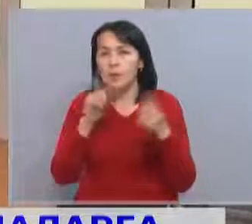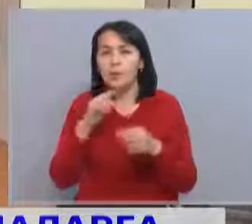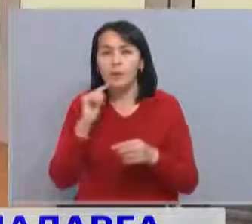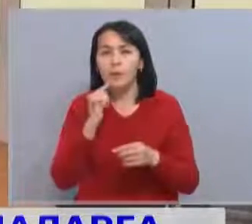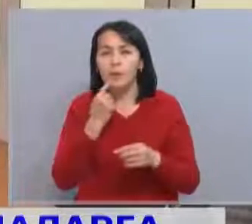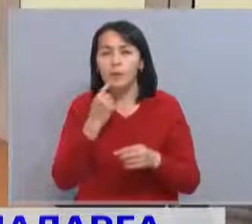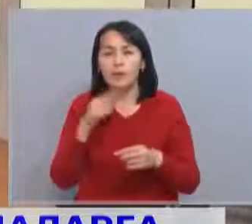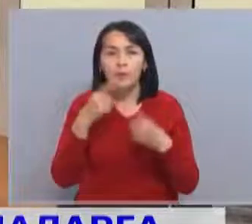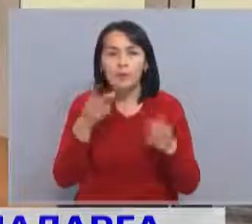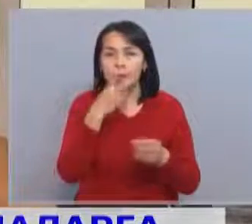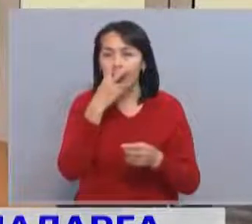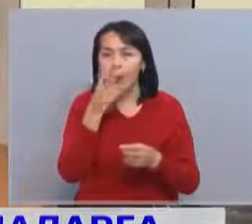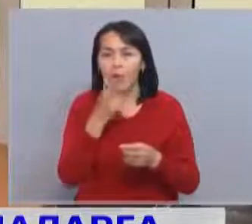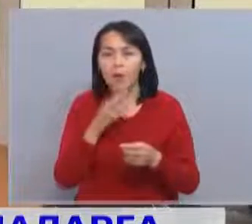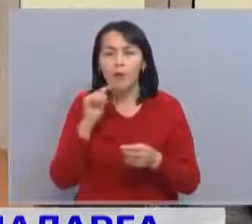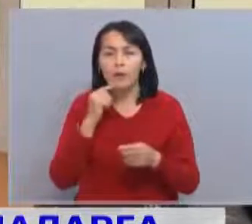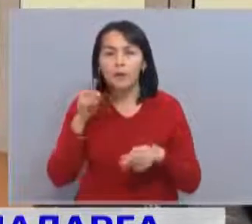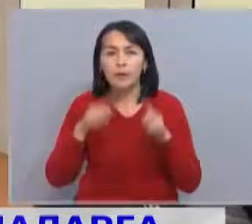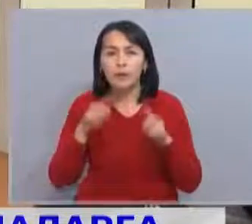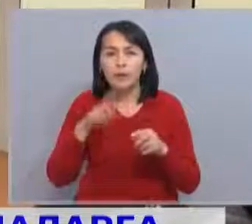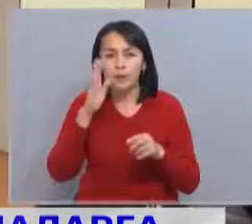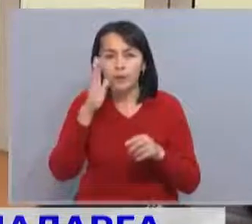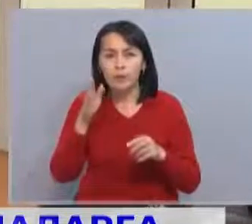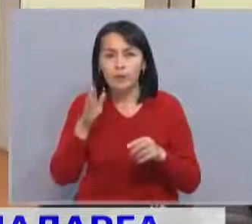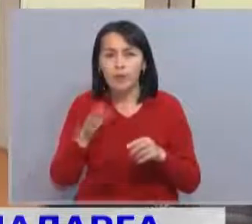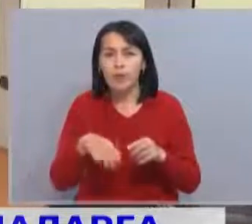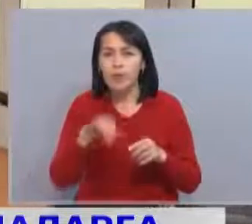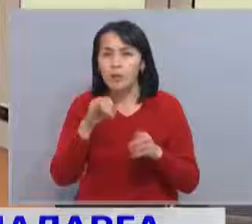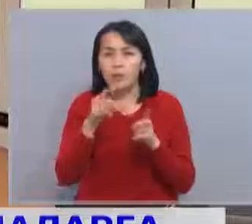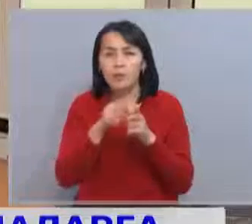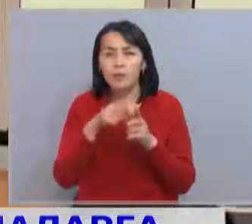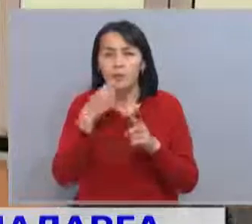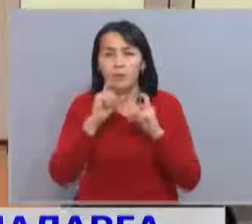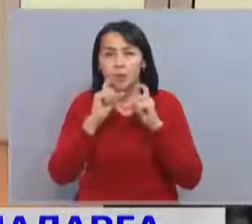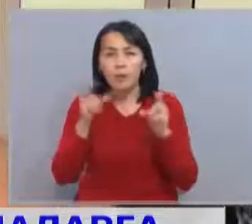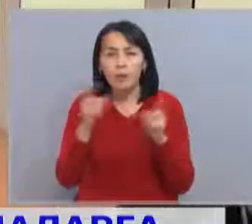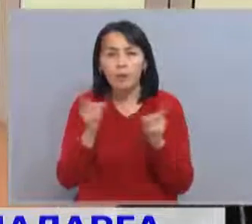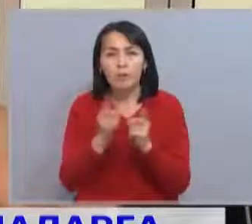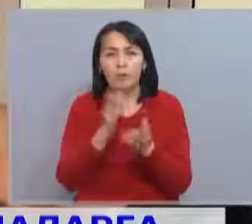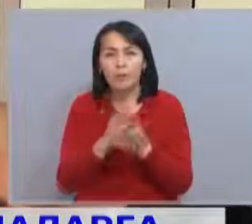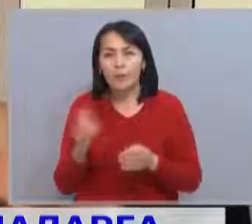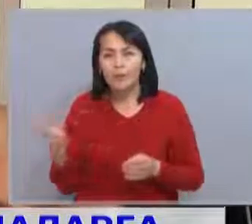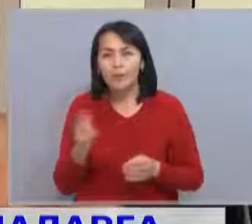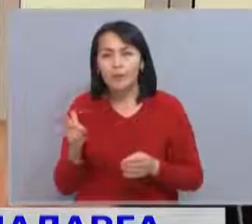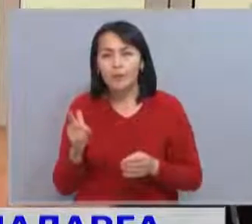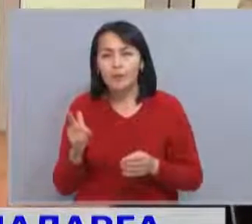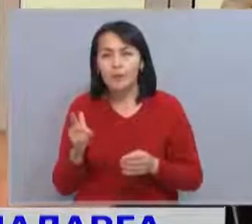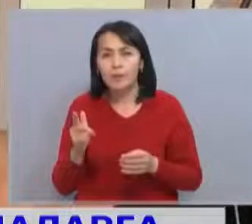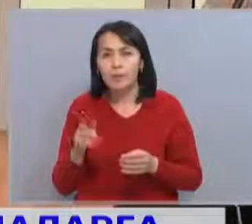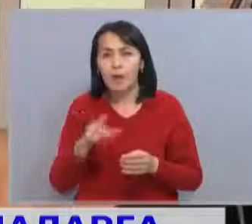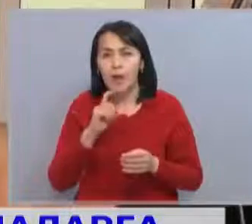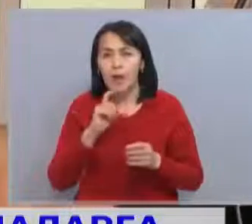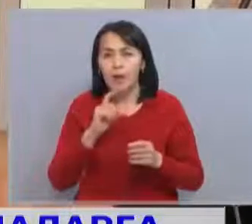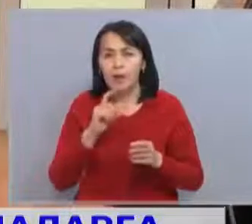ортаның қабылдауының өздері қиын. Кейде болады дөрекі кісілер, дөрекі сөйлеп деген сияқты, бірін-біріміздің намысымызға тиіп кететін